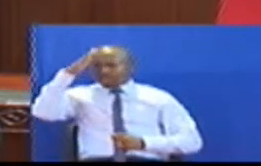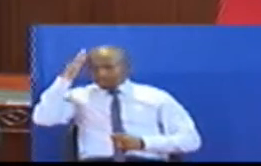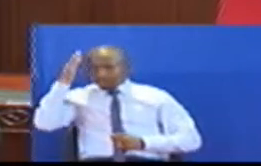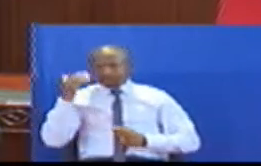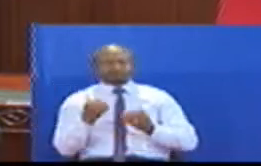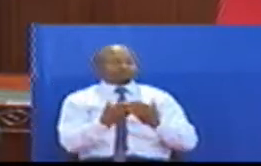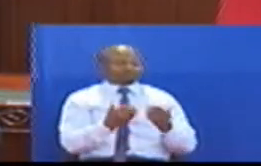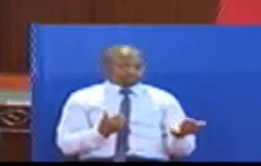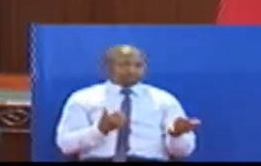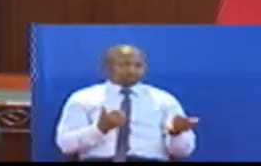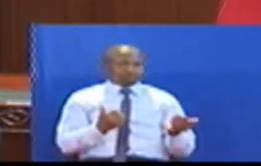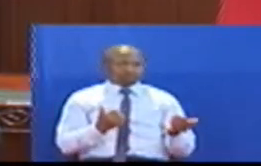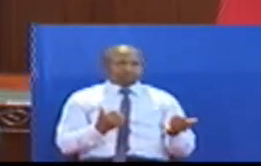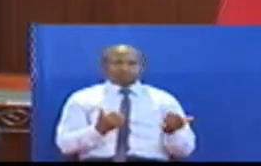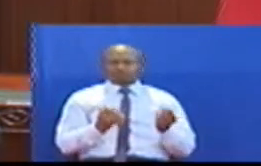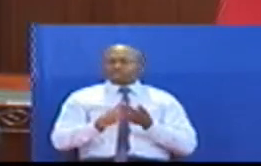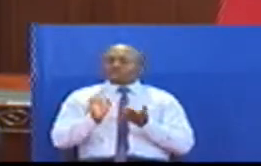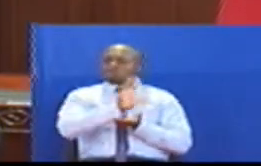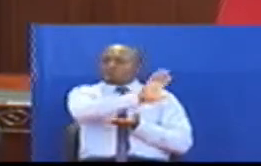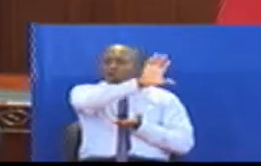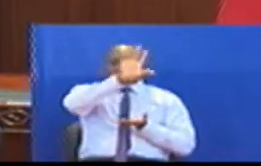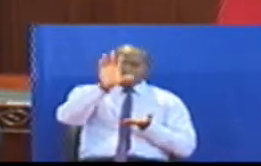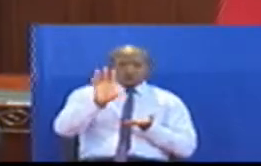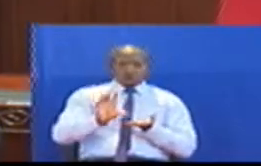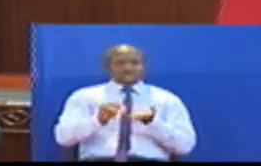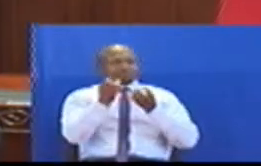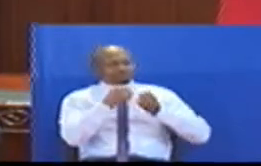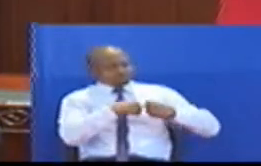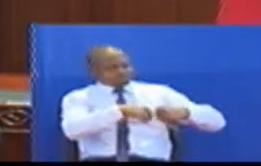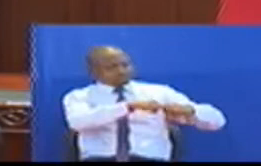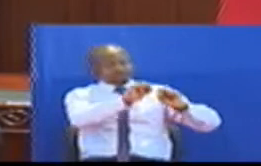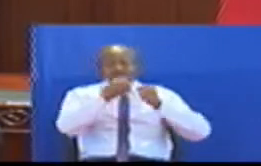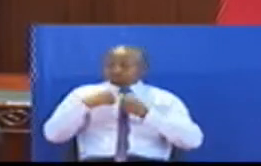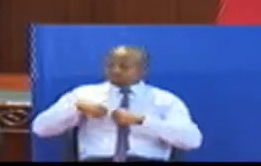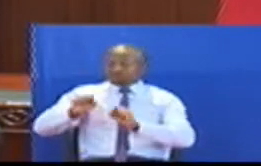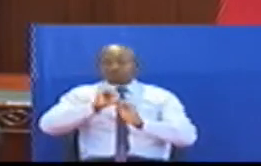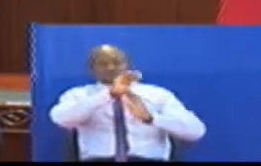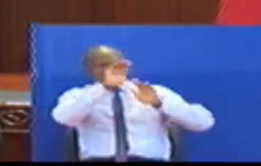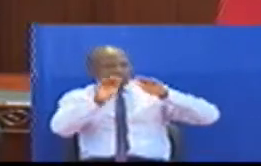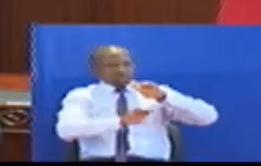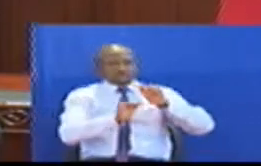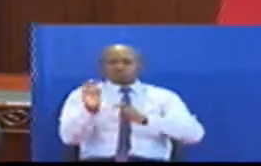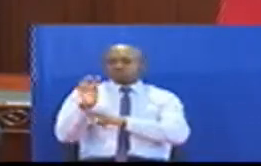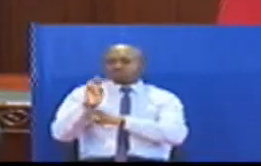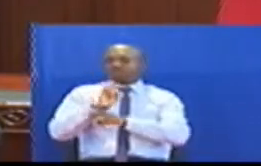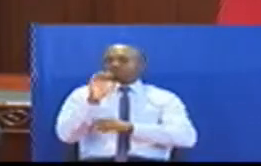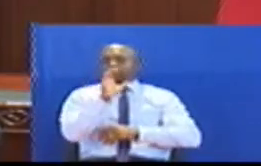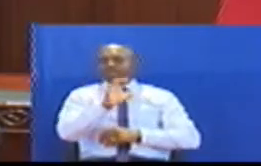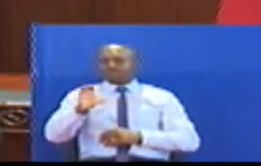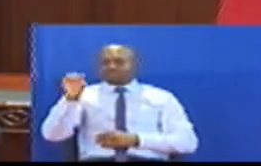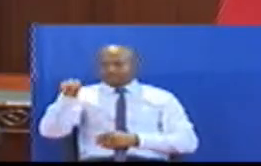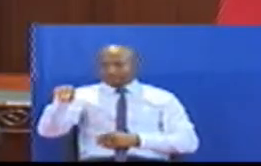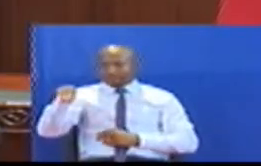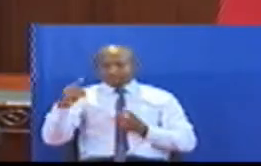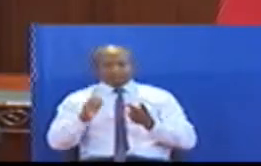kwamba yote haya yamefanyika chini ya usimamizi wa Chama cha Mapinduzi. Kamati ya